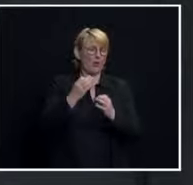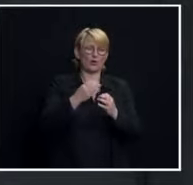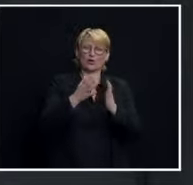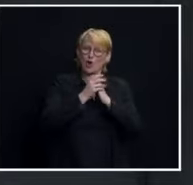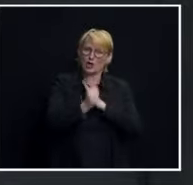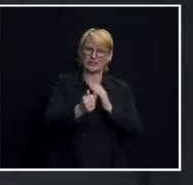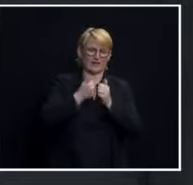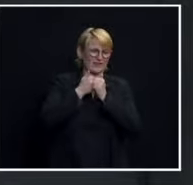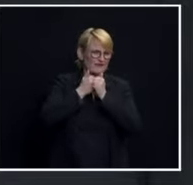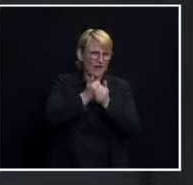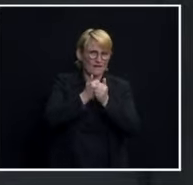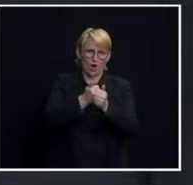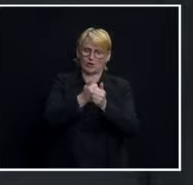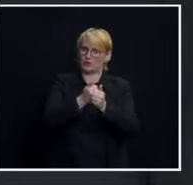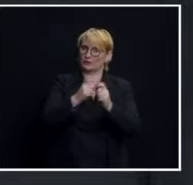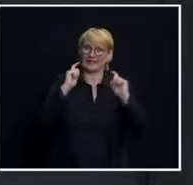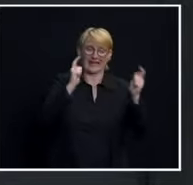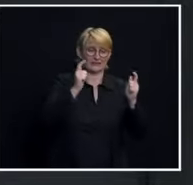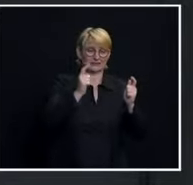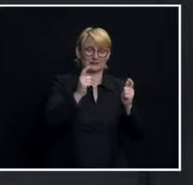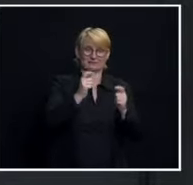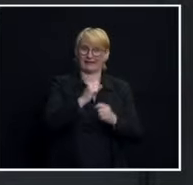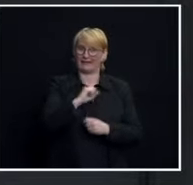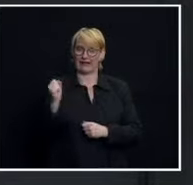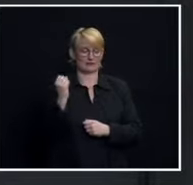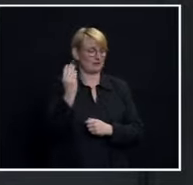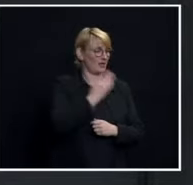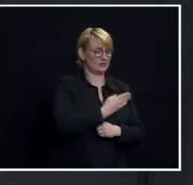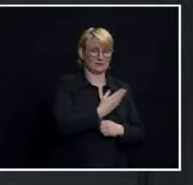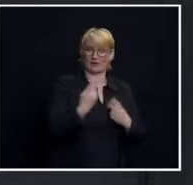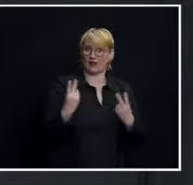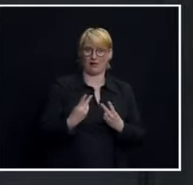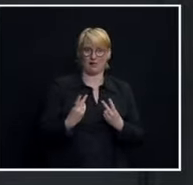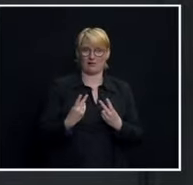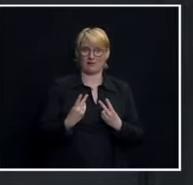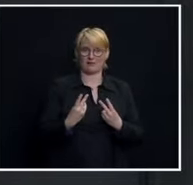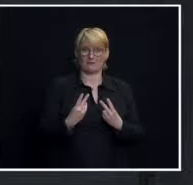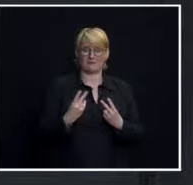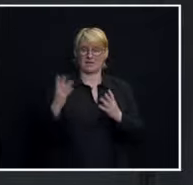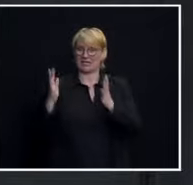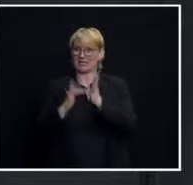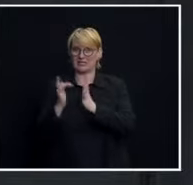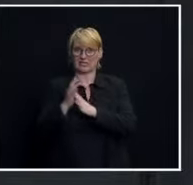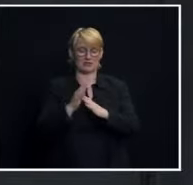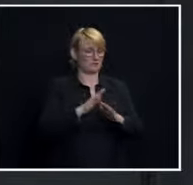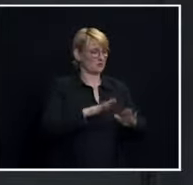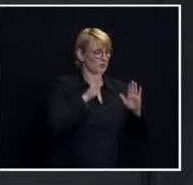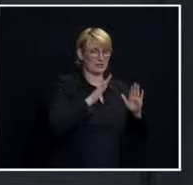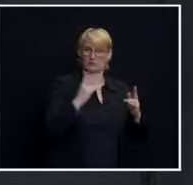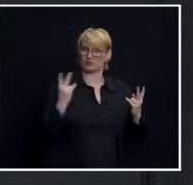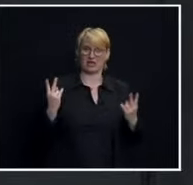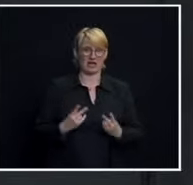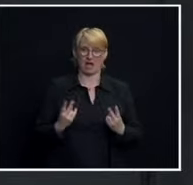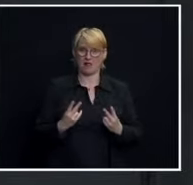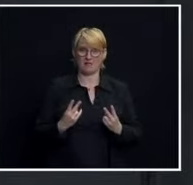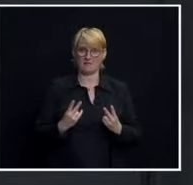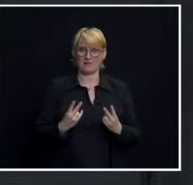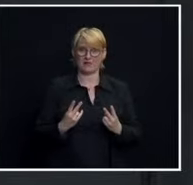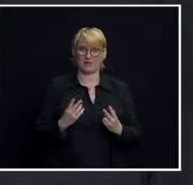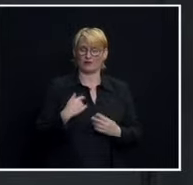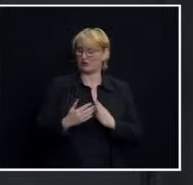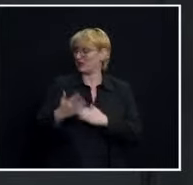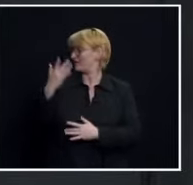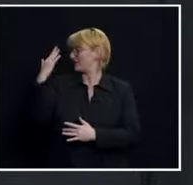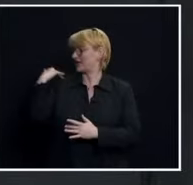allen Bereichen der Gesellschaft, von rechts nach links, von christlich bis muslimisch und von ewig